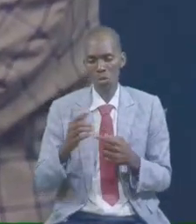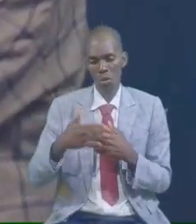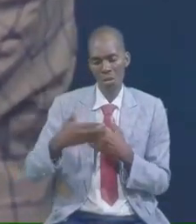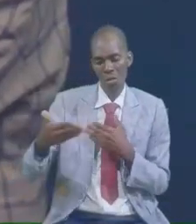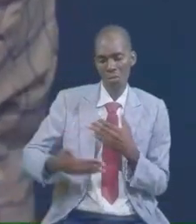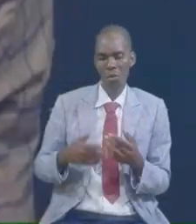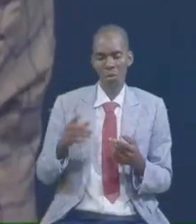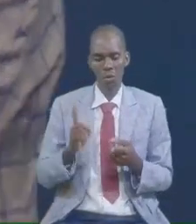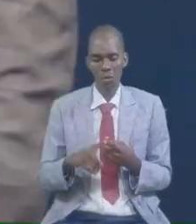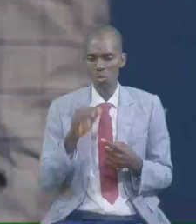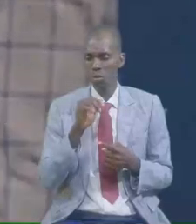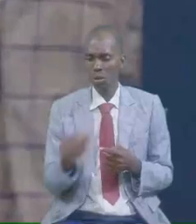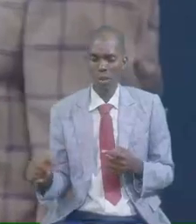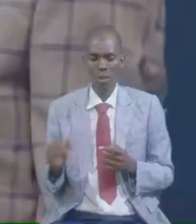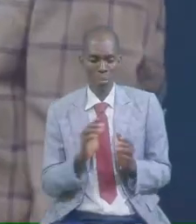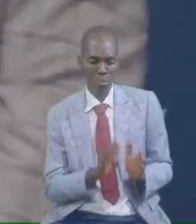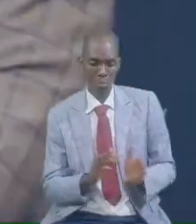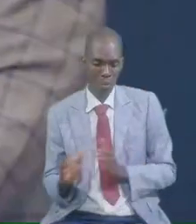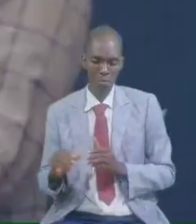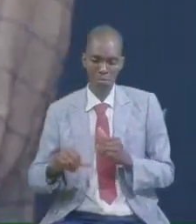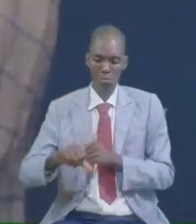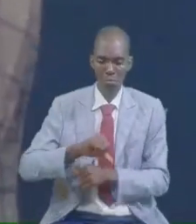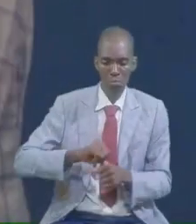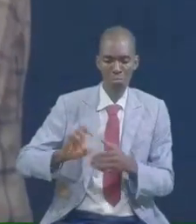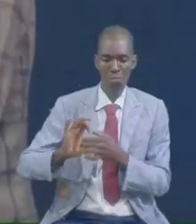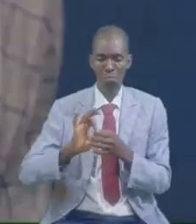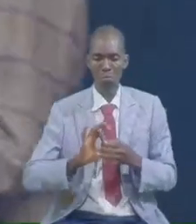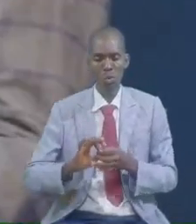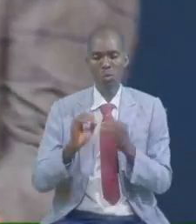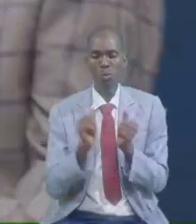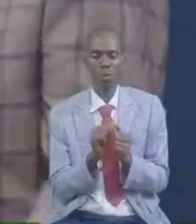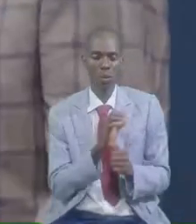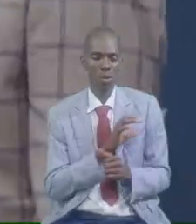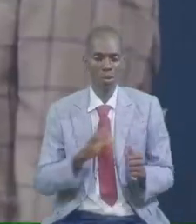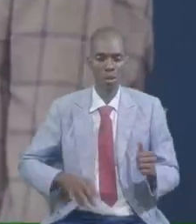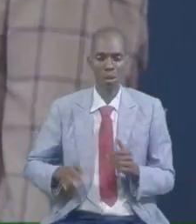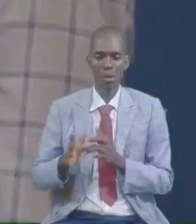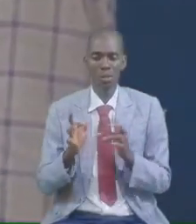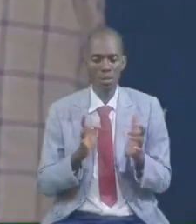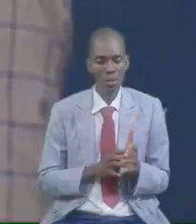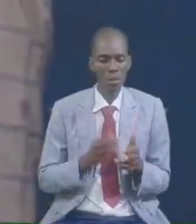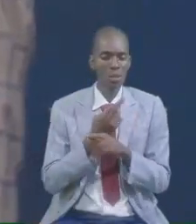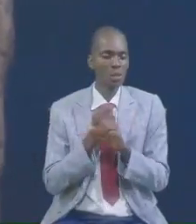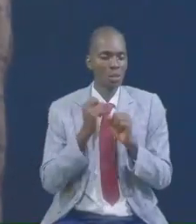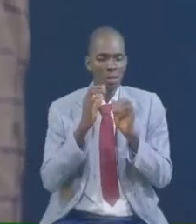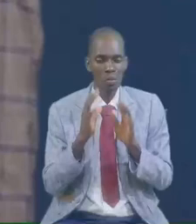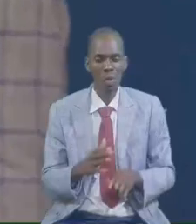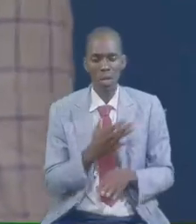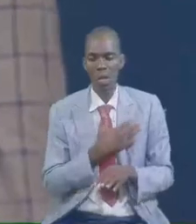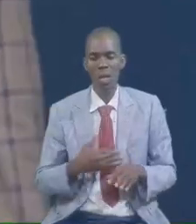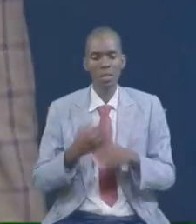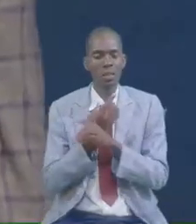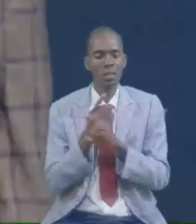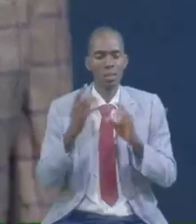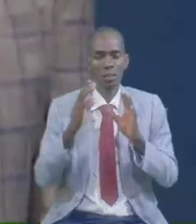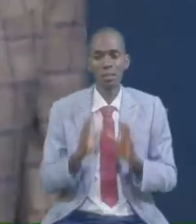communion. Oh, à une bonne communion avec le Seigneur Jésus-Christ, notre Sauveur, Rédempteur et